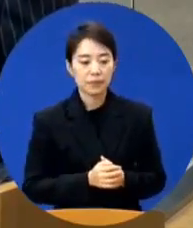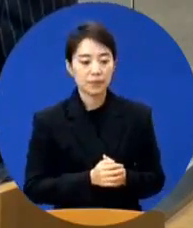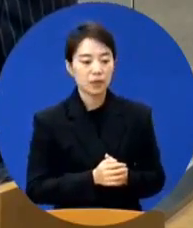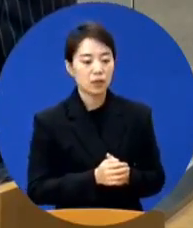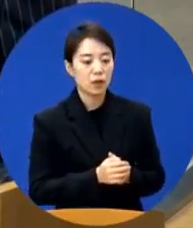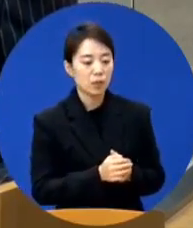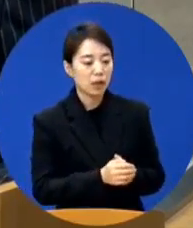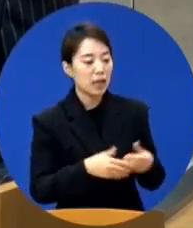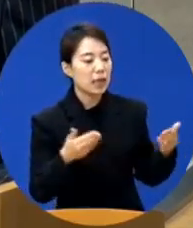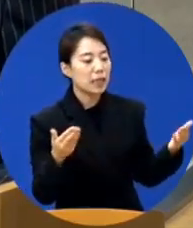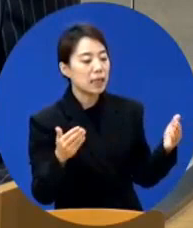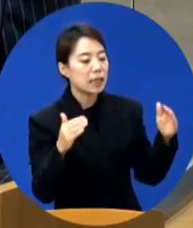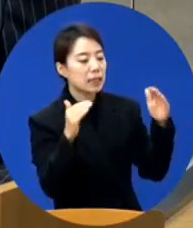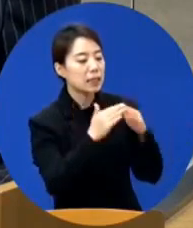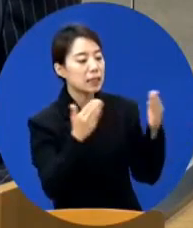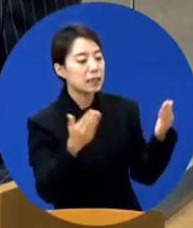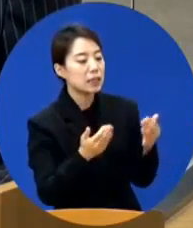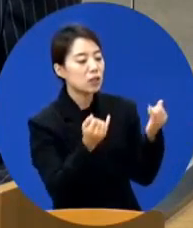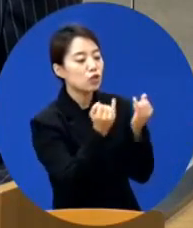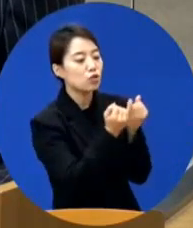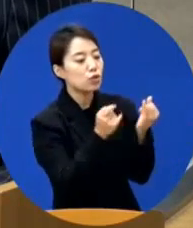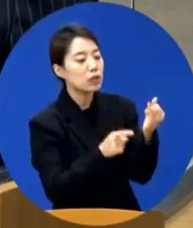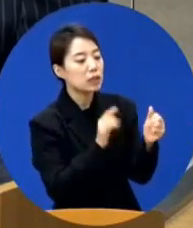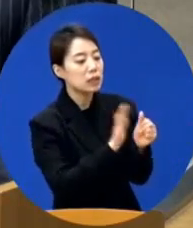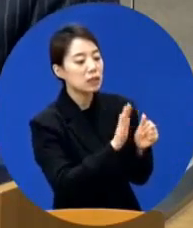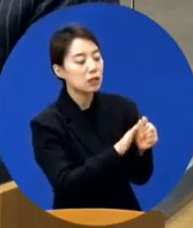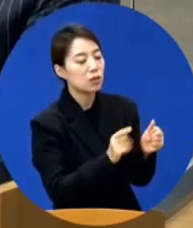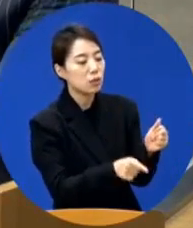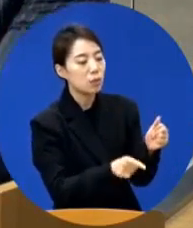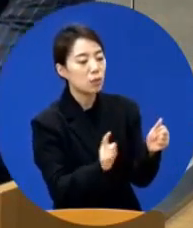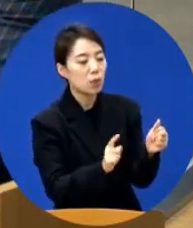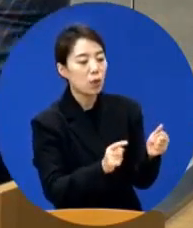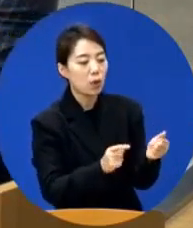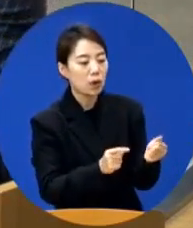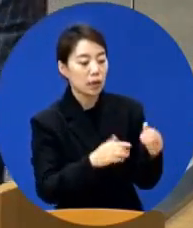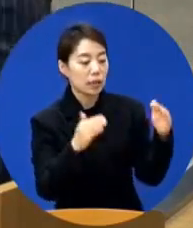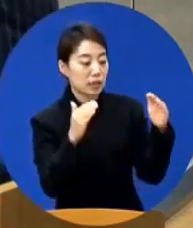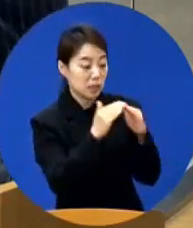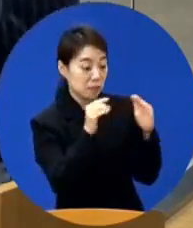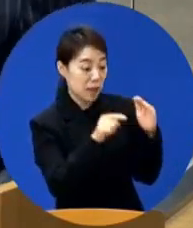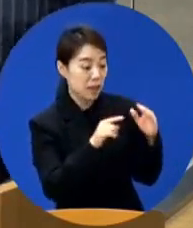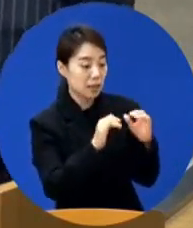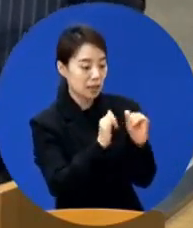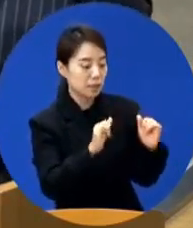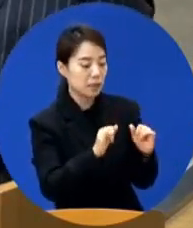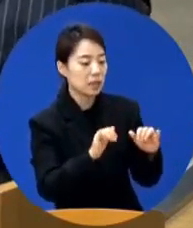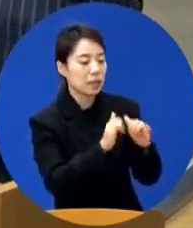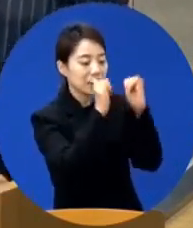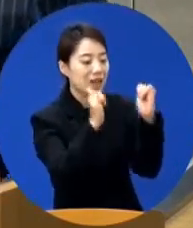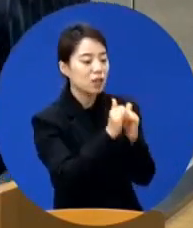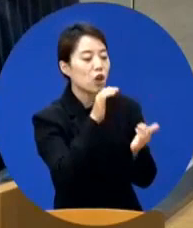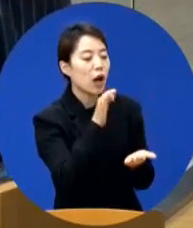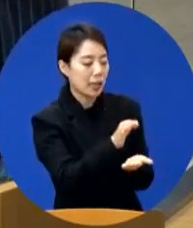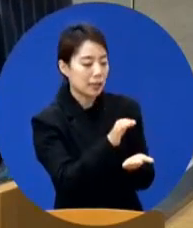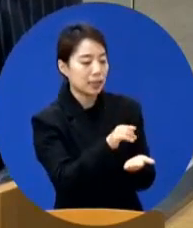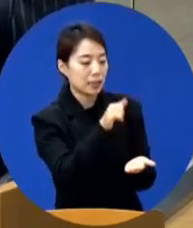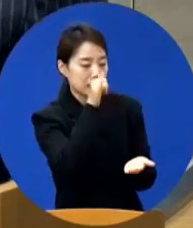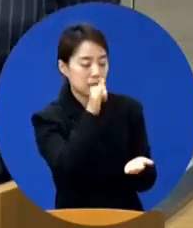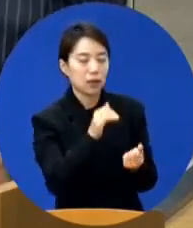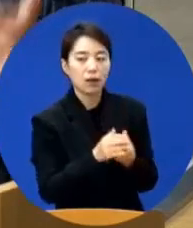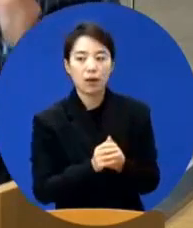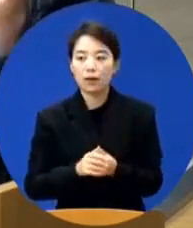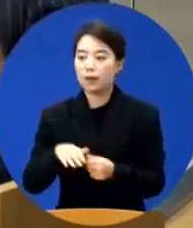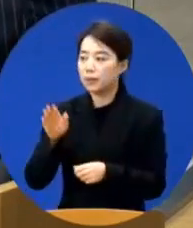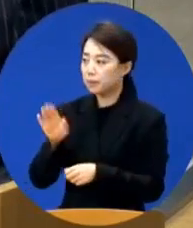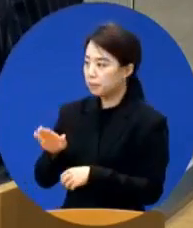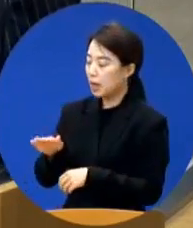전업주부는 혹시 어떻게 생각하세요? 전업주부도 해주고 싶어요. 전업주부도 사회적 가치를 창출한다고 생각합니다. 본회의는 이런 생각을 합니다. 아니,